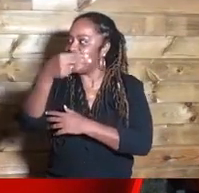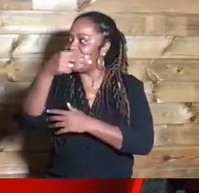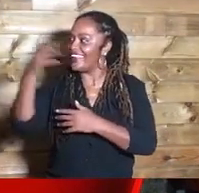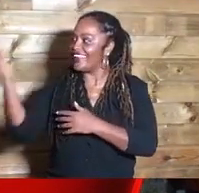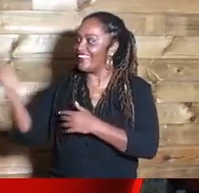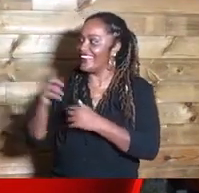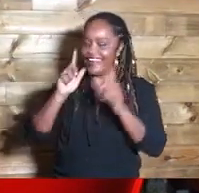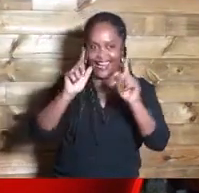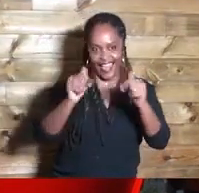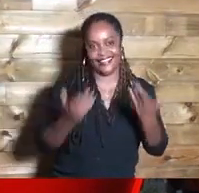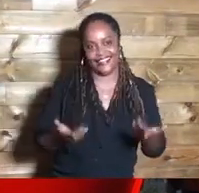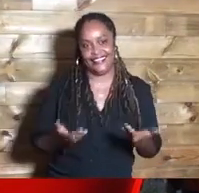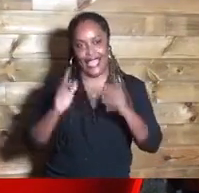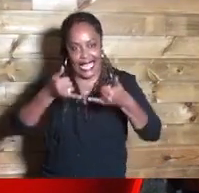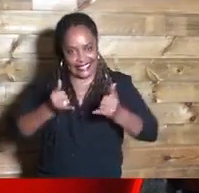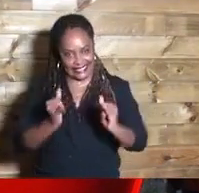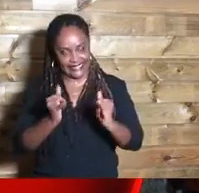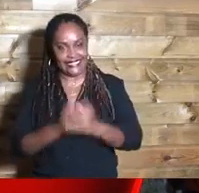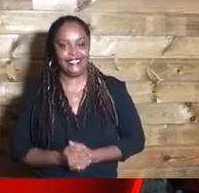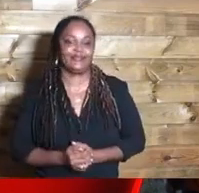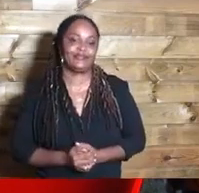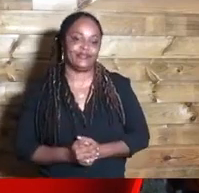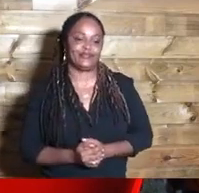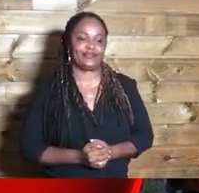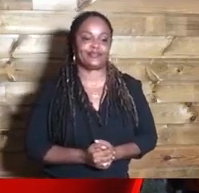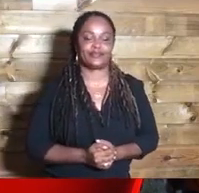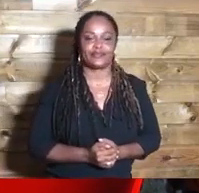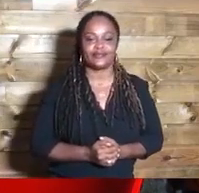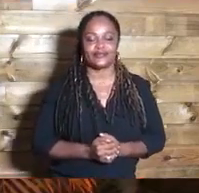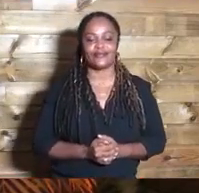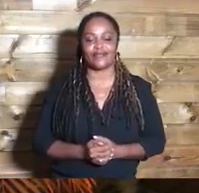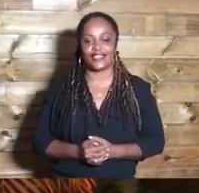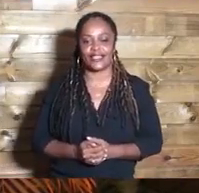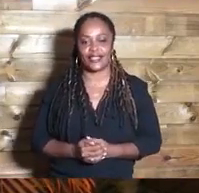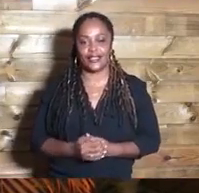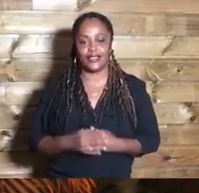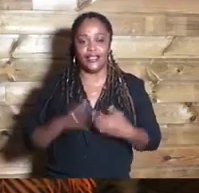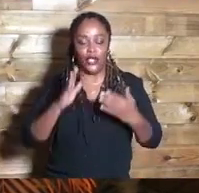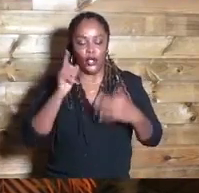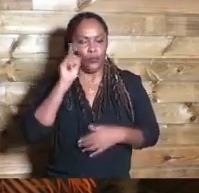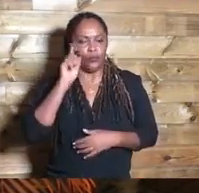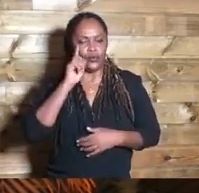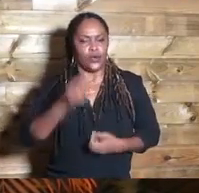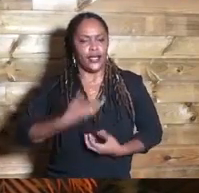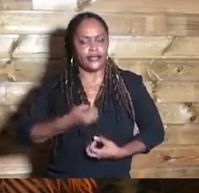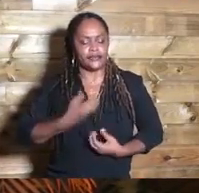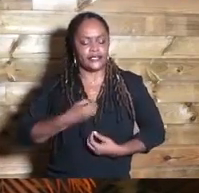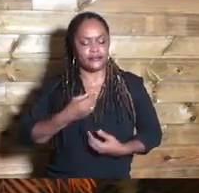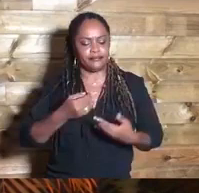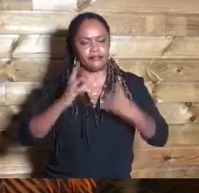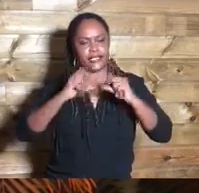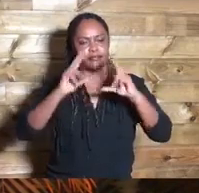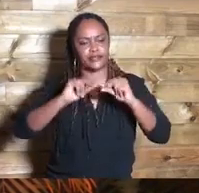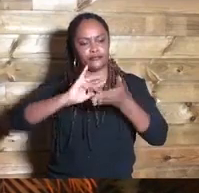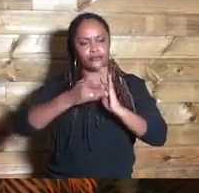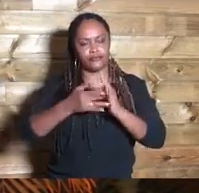J'avais même pas fait le lien. Donc, voilà. Pourquoi je dis tout ça? C'est pas pour rien non plus. Parce que ce